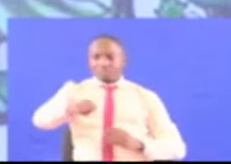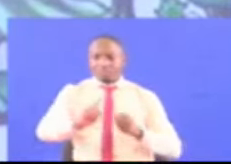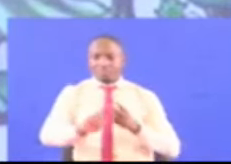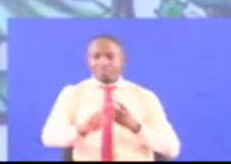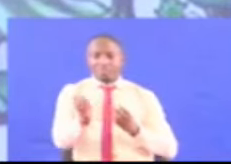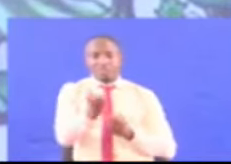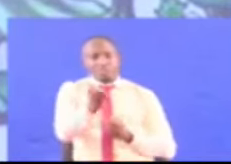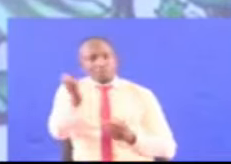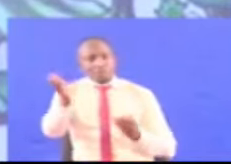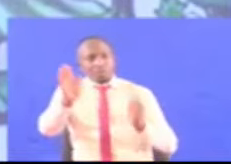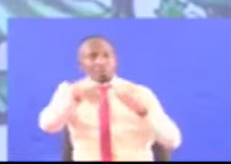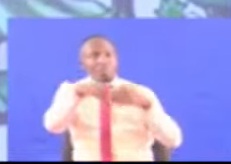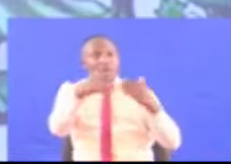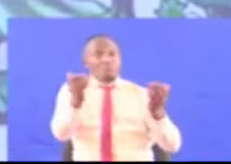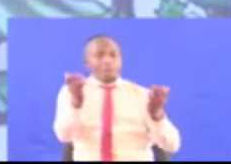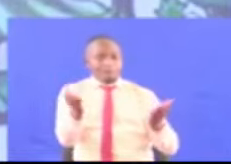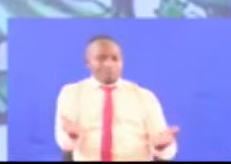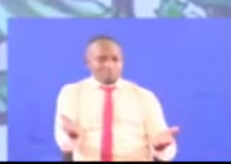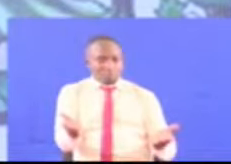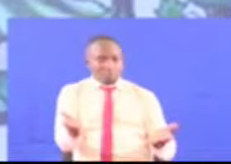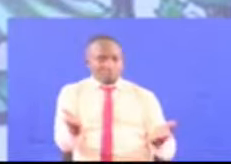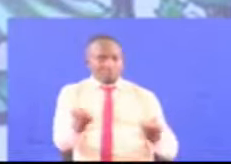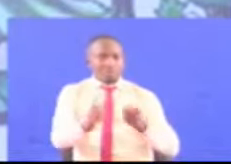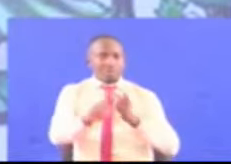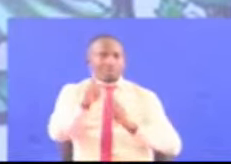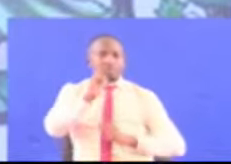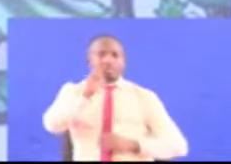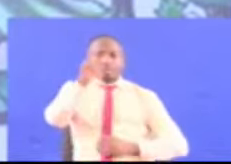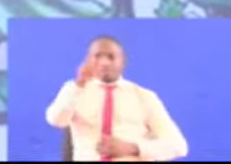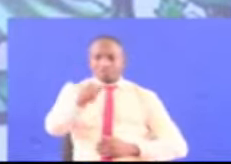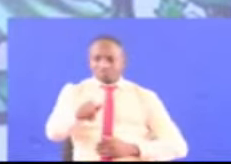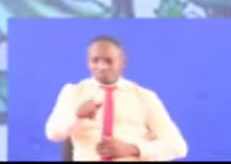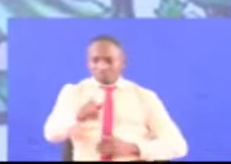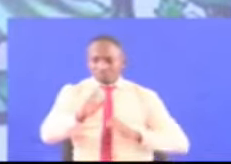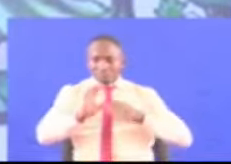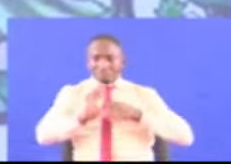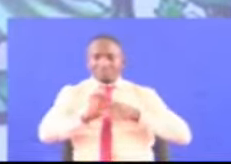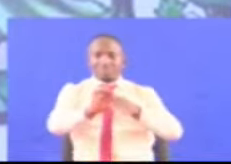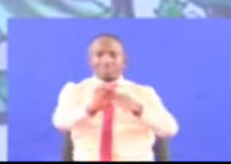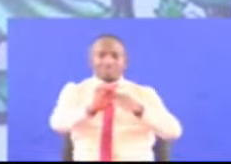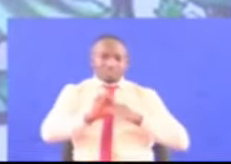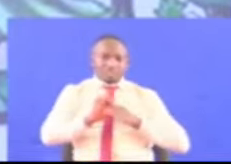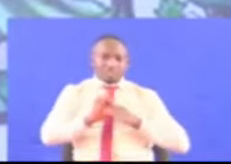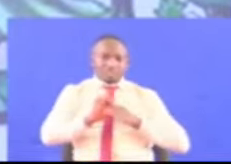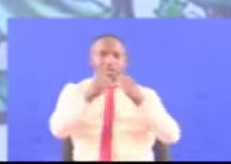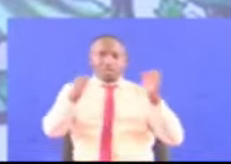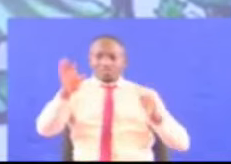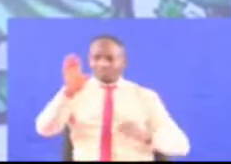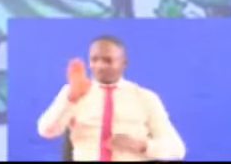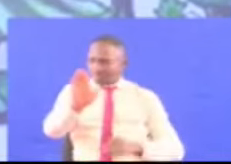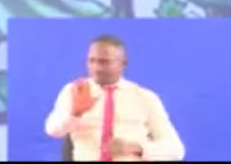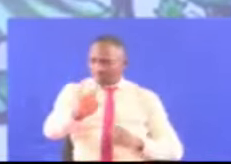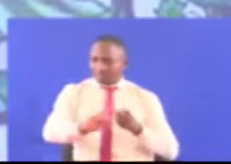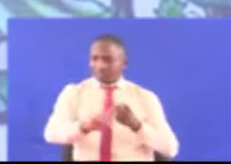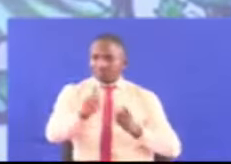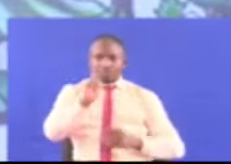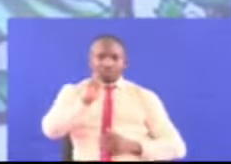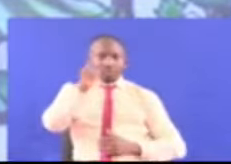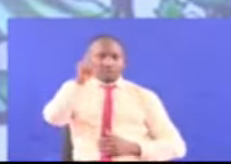na wengine hawako nasi hapa, kila mmoja ameshiriki kwa nafasi yake.